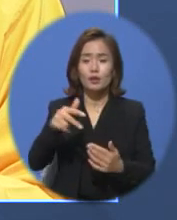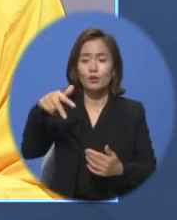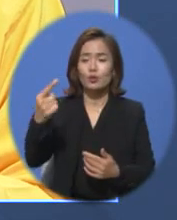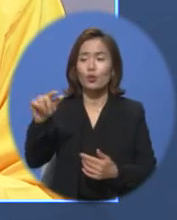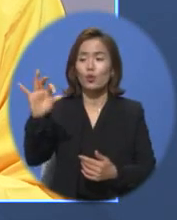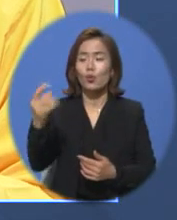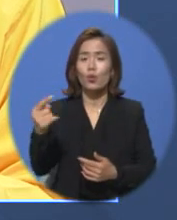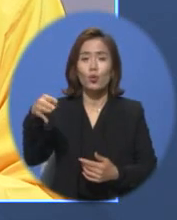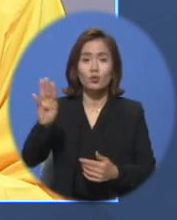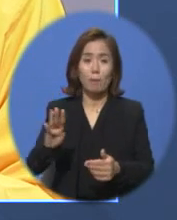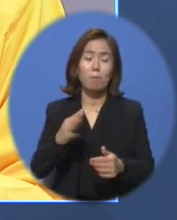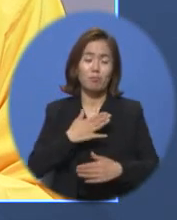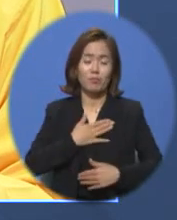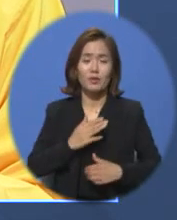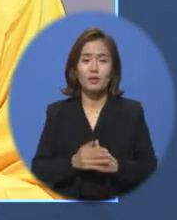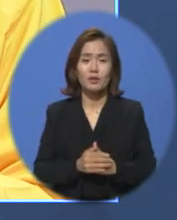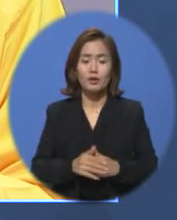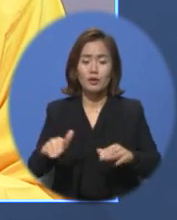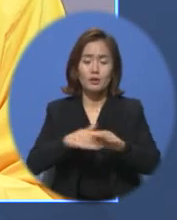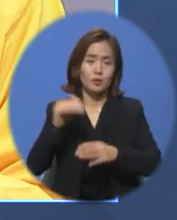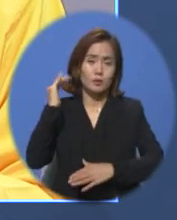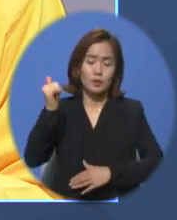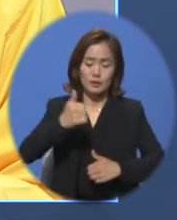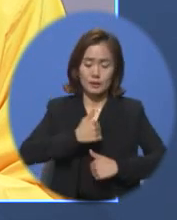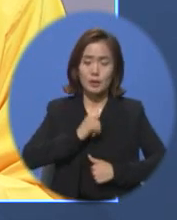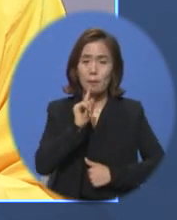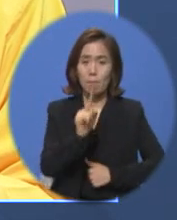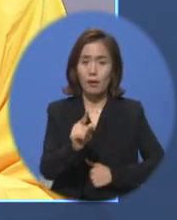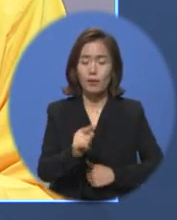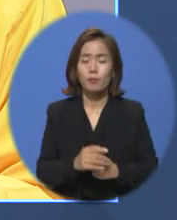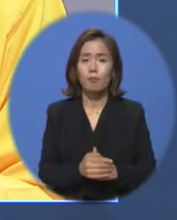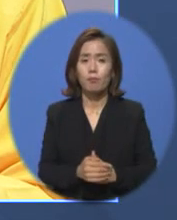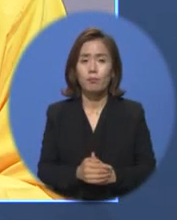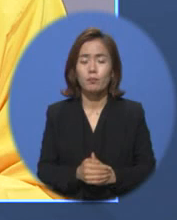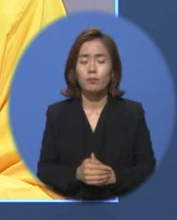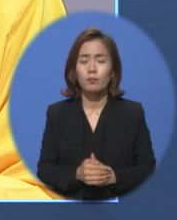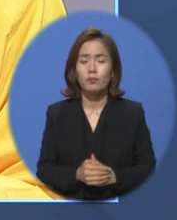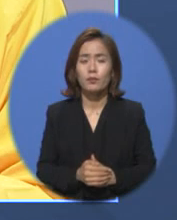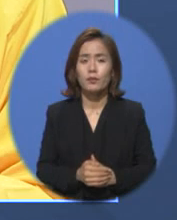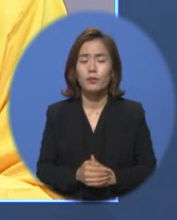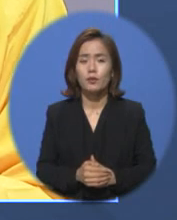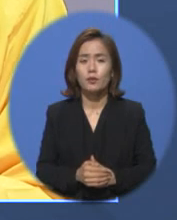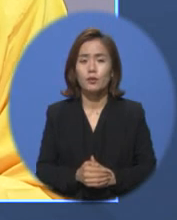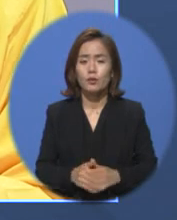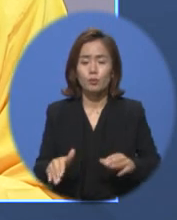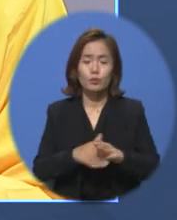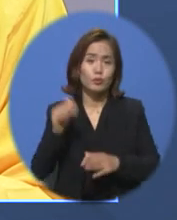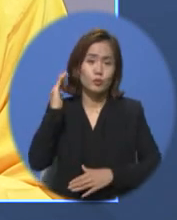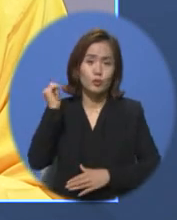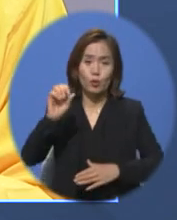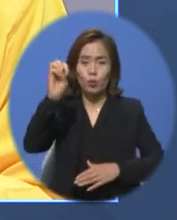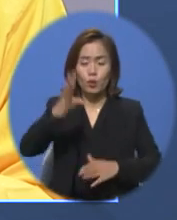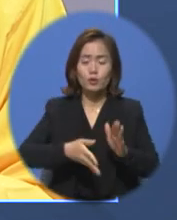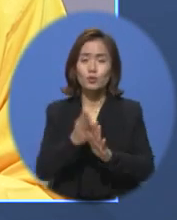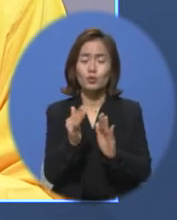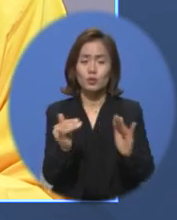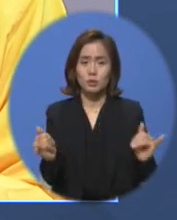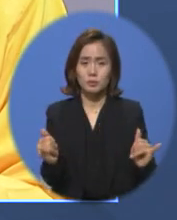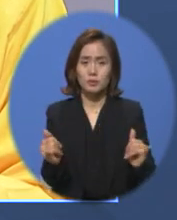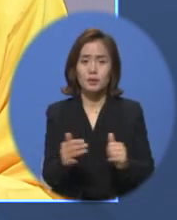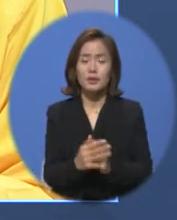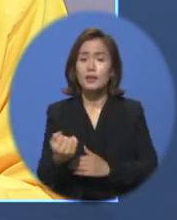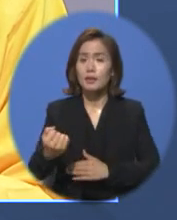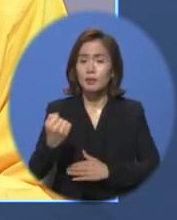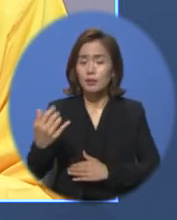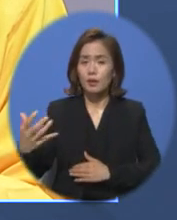후보 조섭이다.제가 여기서대통령보호에대해언급한이유는 문재인대통령이